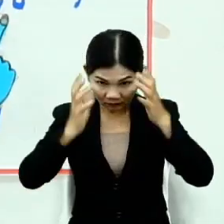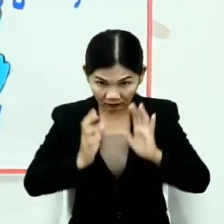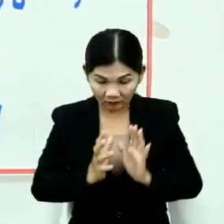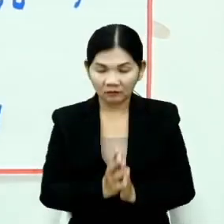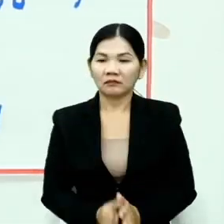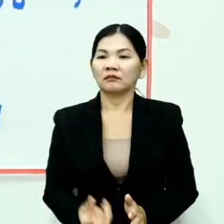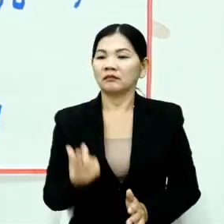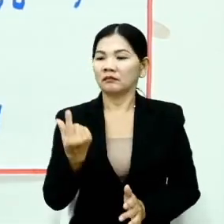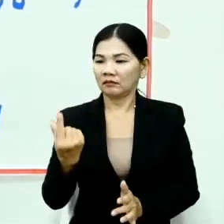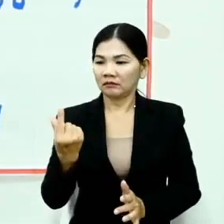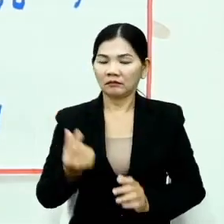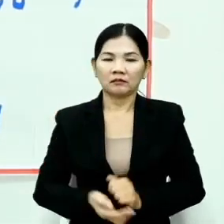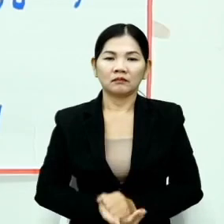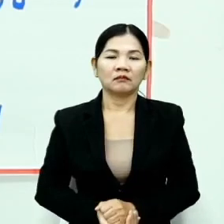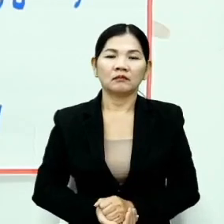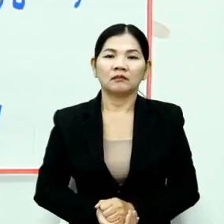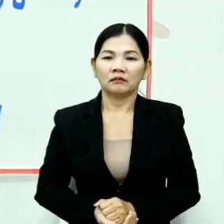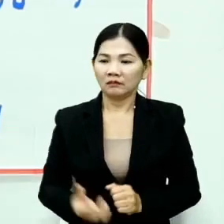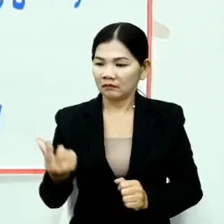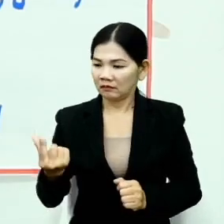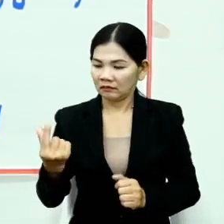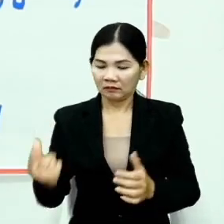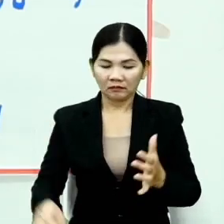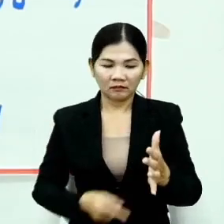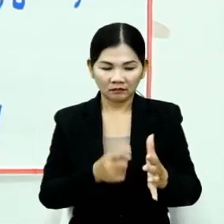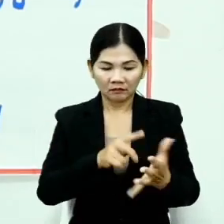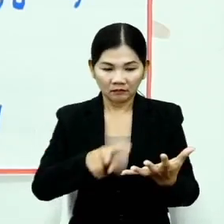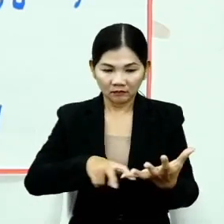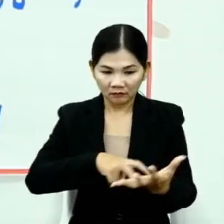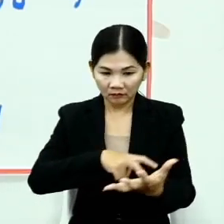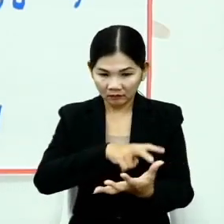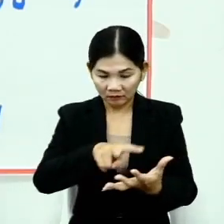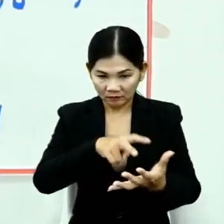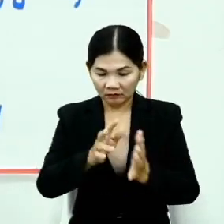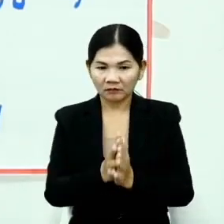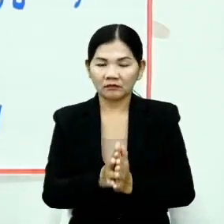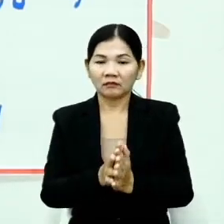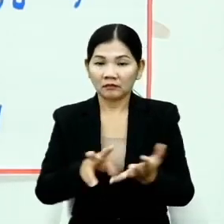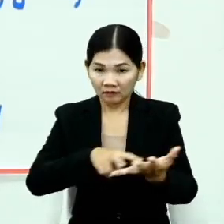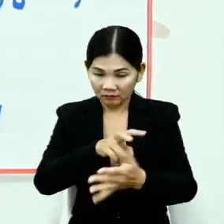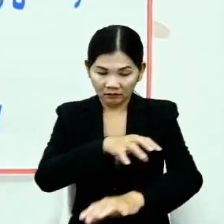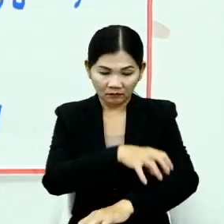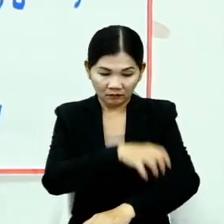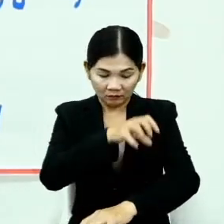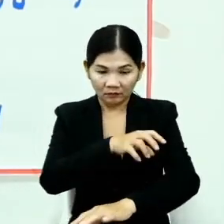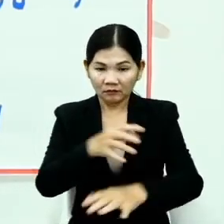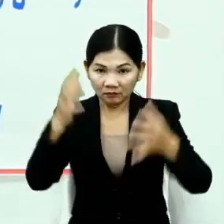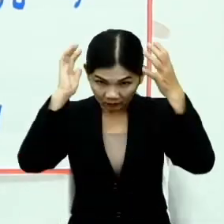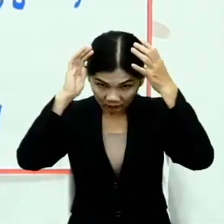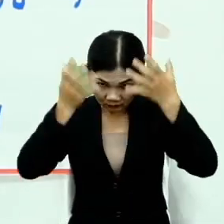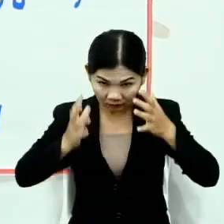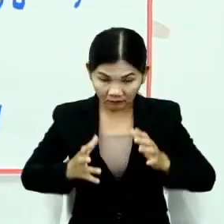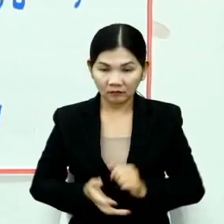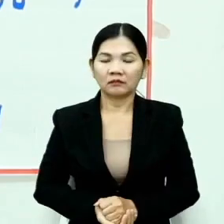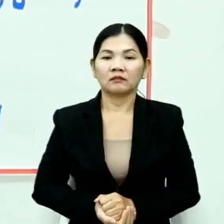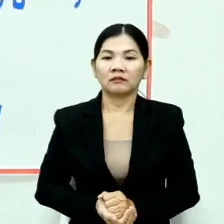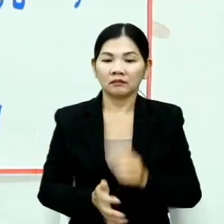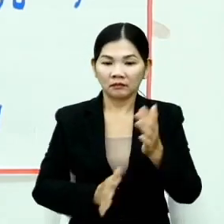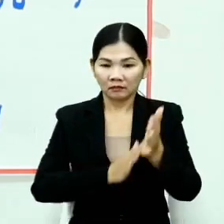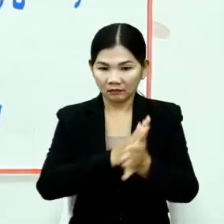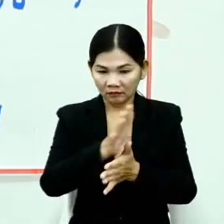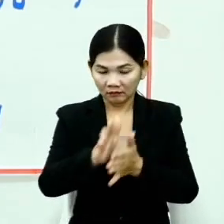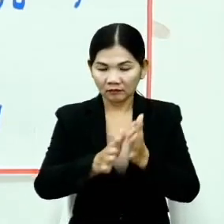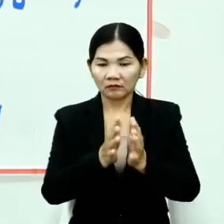ដដើរថែដំបើតោអរគុណកូនកូនឥឡូវកូនកូនត្រៀមខ្លួន